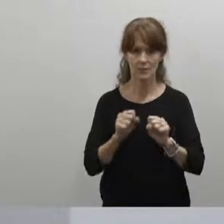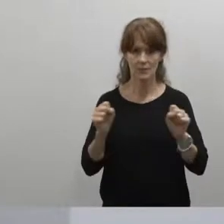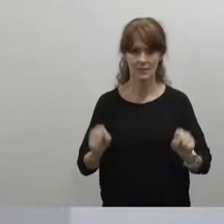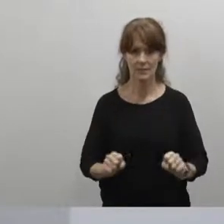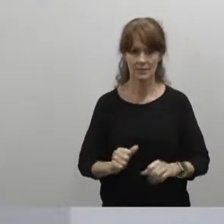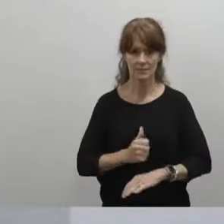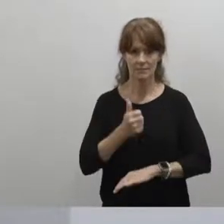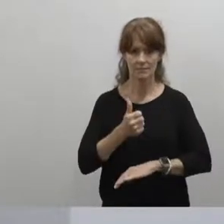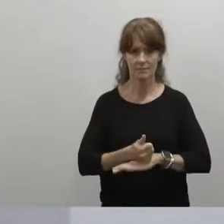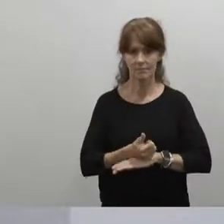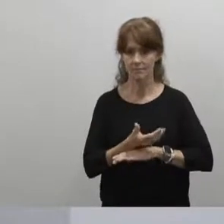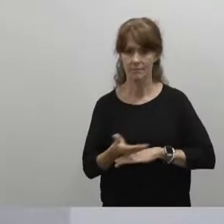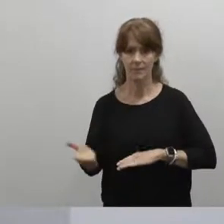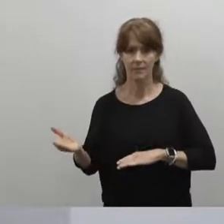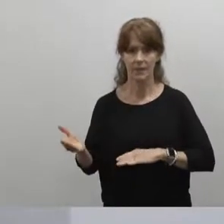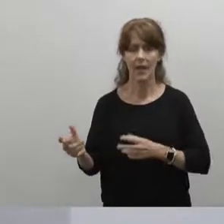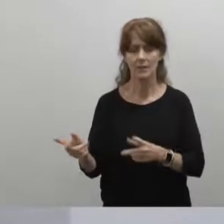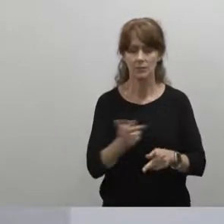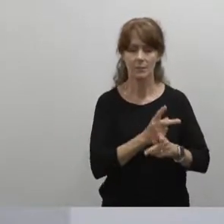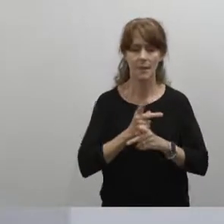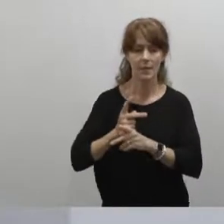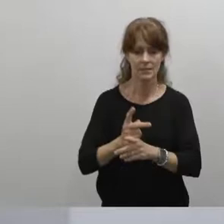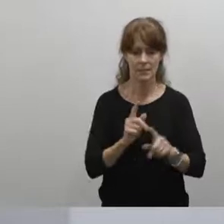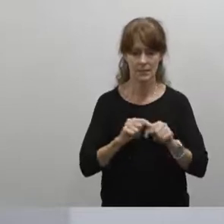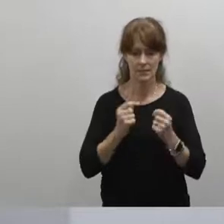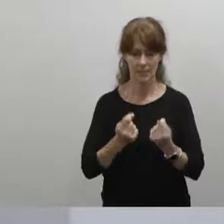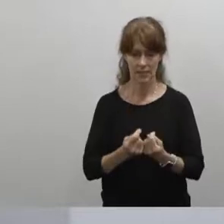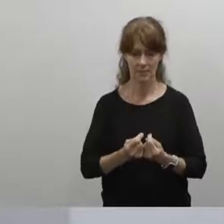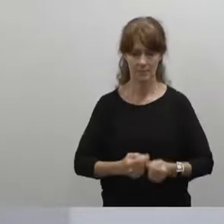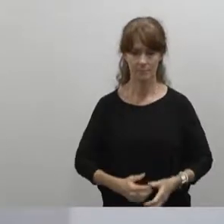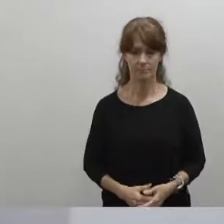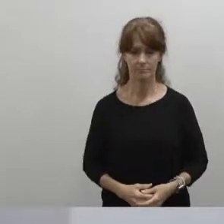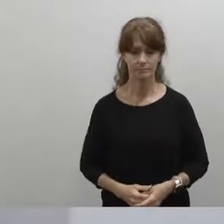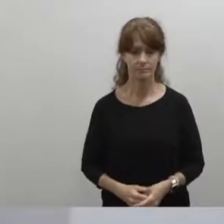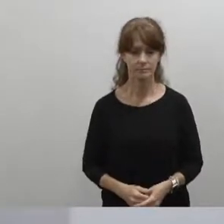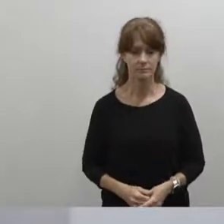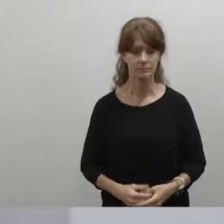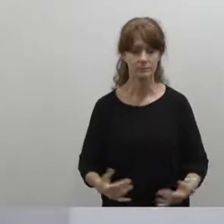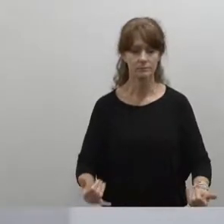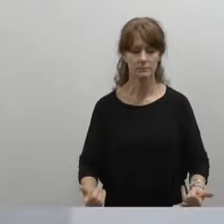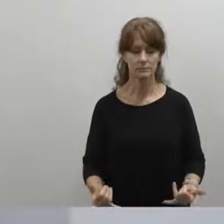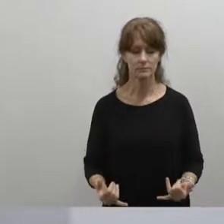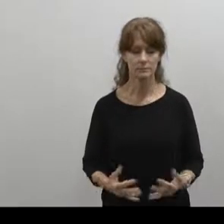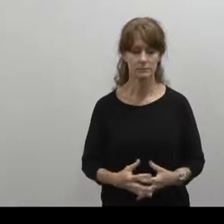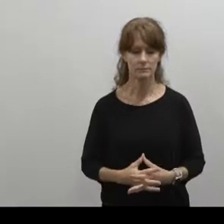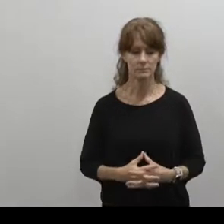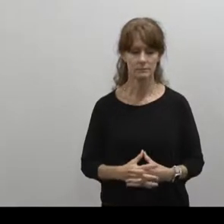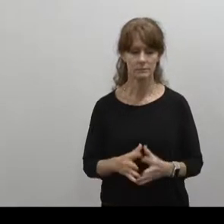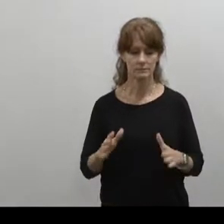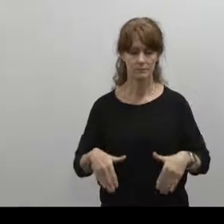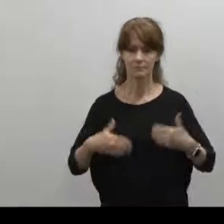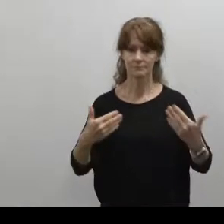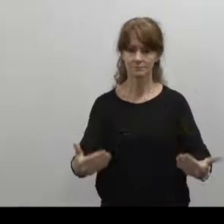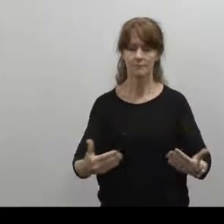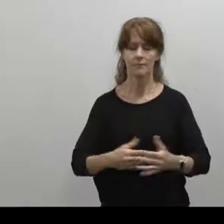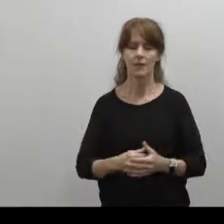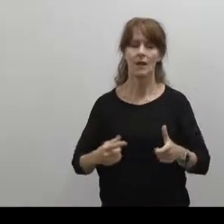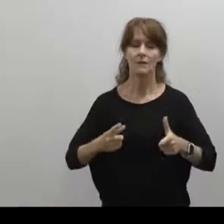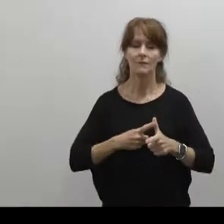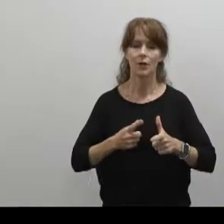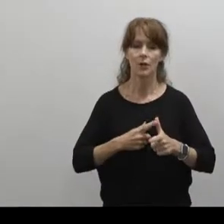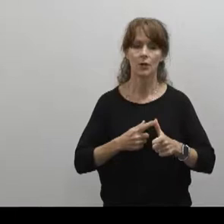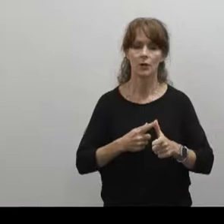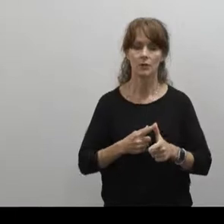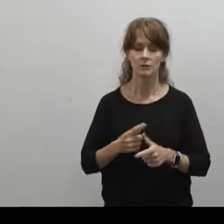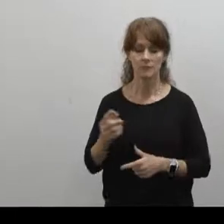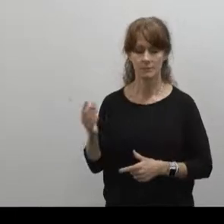dương hạ miền ca tăng bằng hai ngàn tạm cả đàn này hai đối chứ này còn nâng thuê ca bình dụng đôi tỏ tử